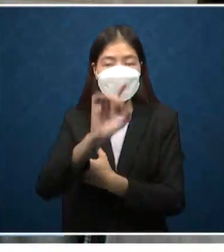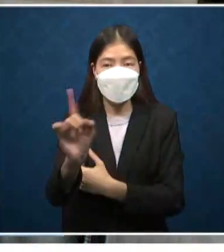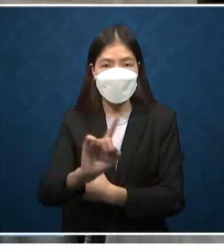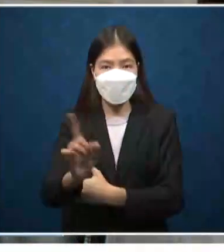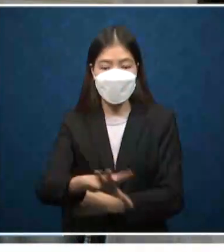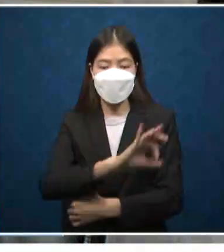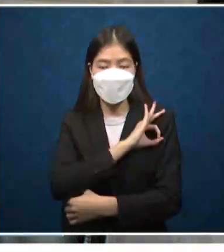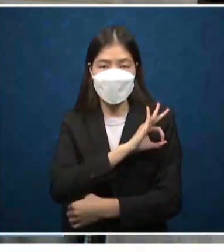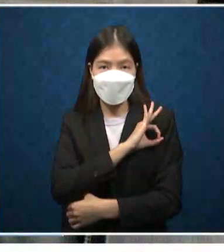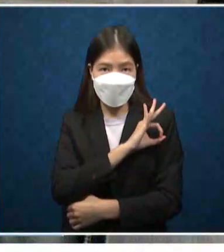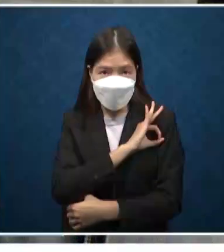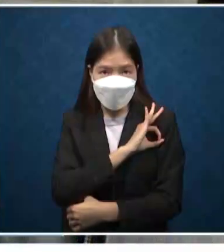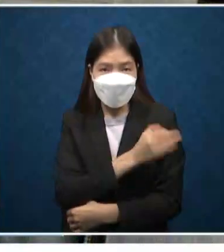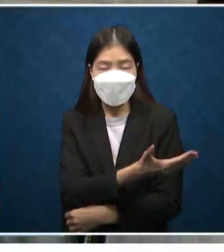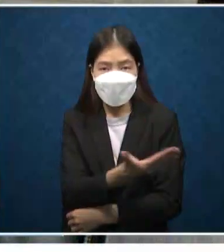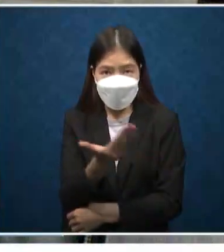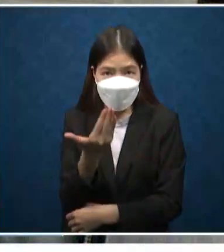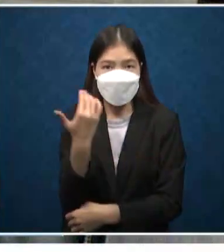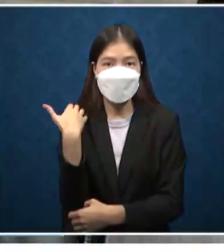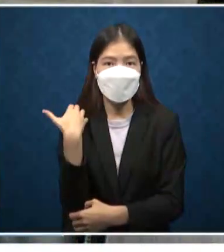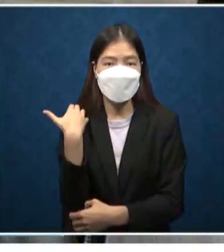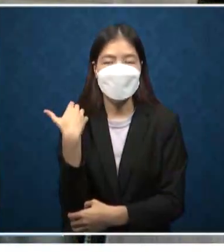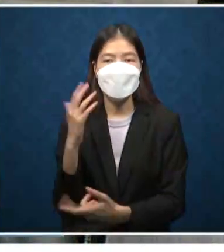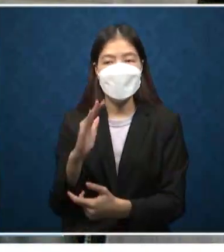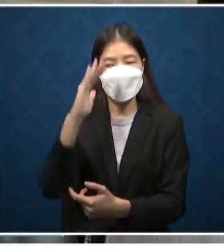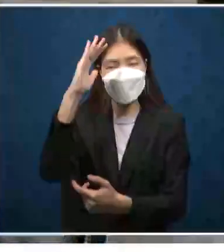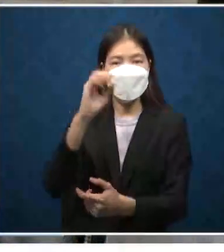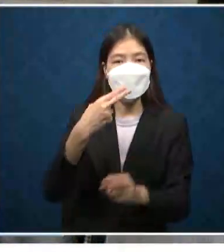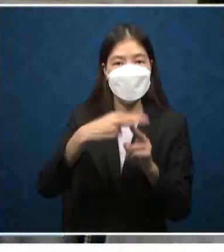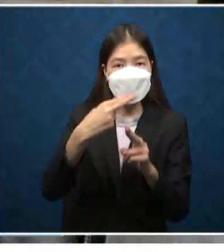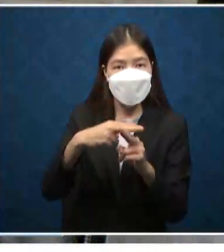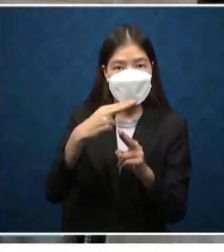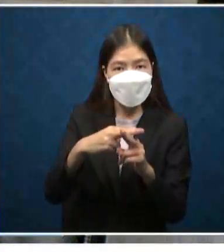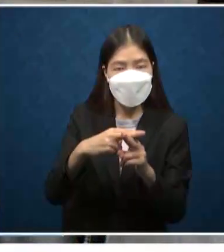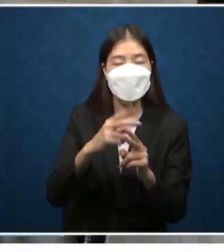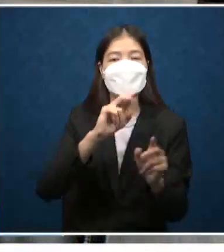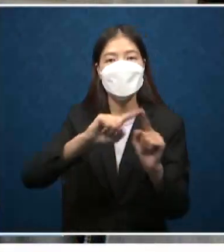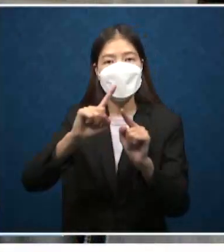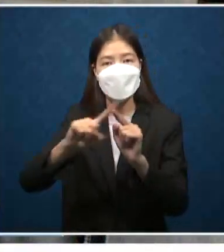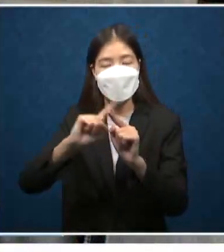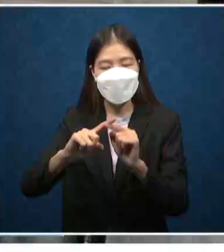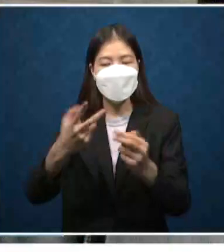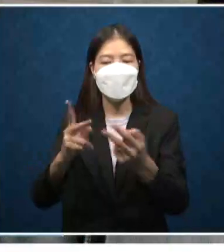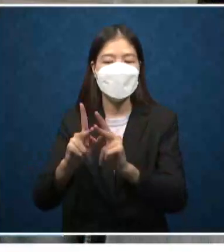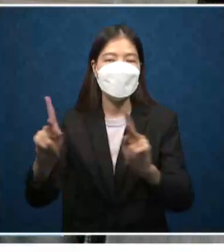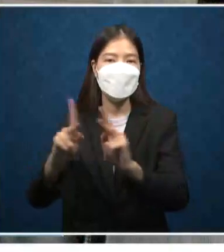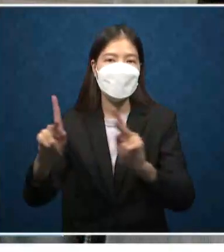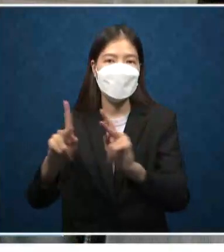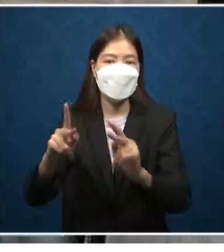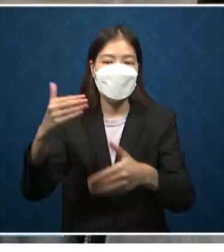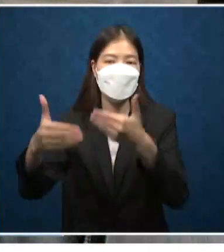ชื่อสมาชิกผู้ได้รับการเสนอชื่อเป็นกรรมาธิการวิสามัญกิจการวุฒิสภ